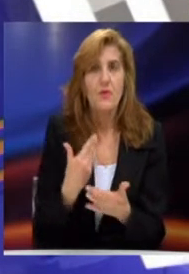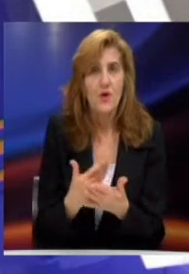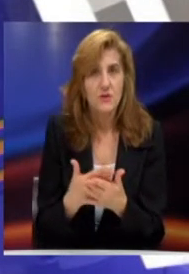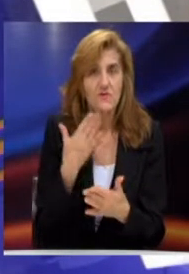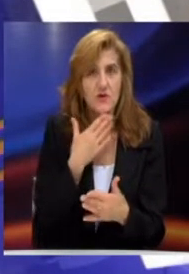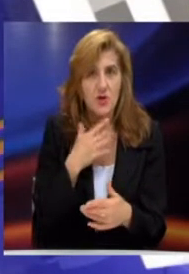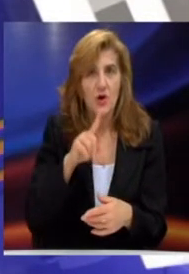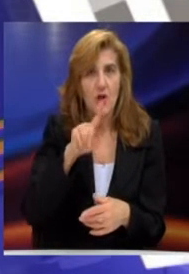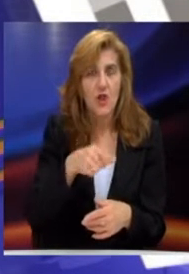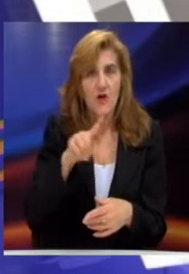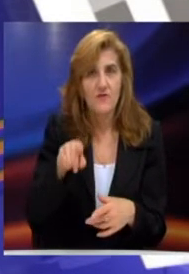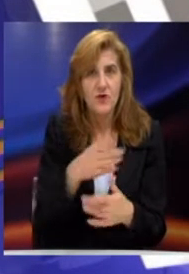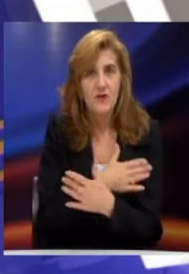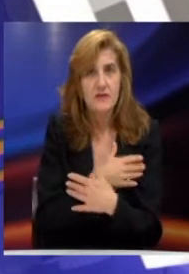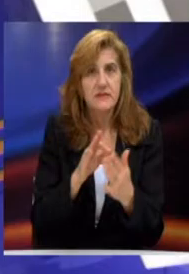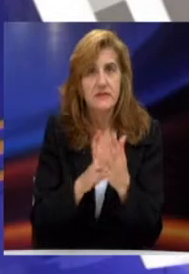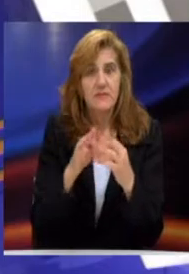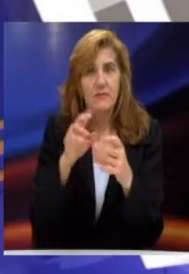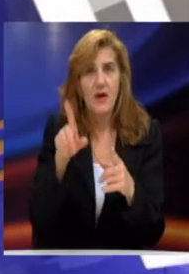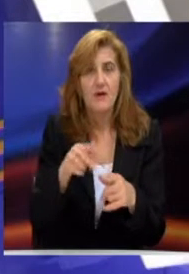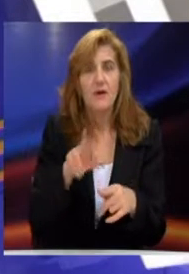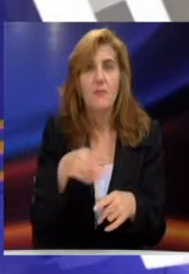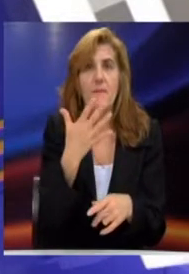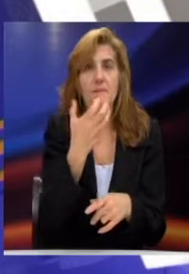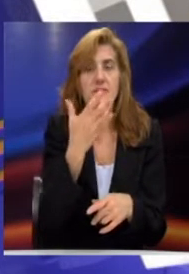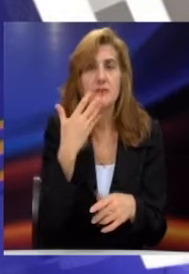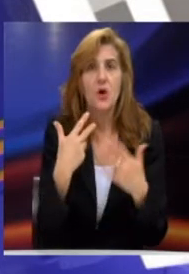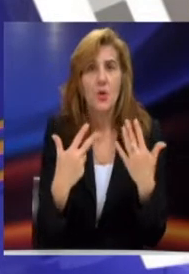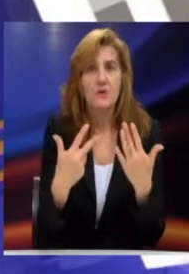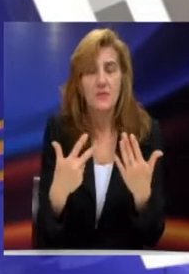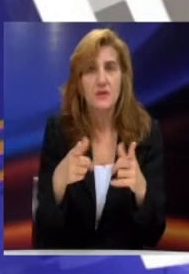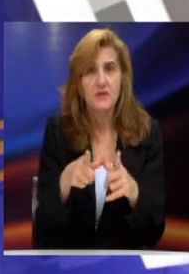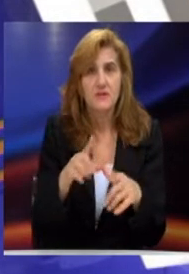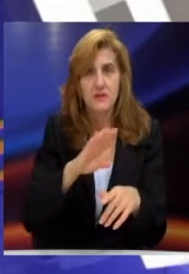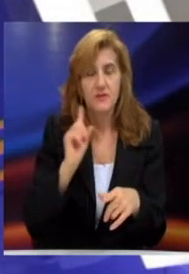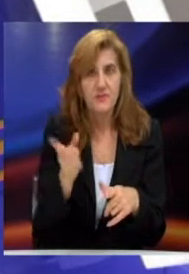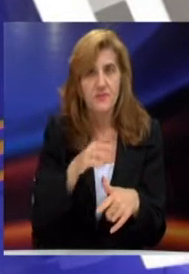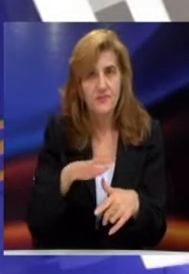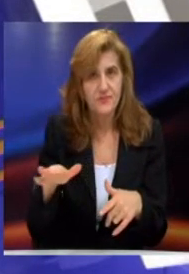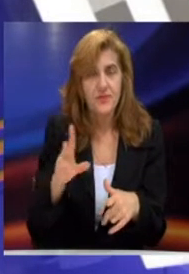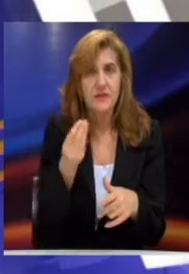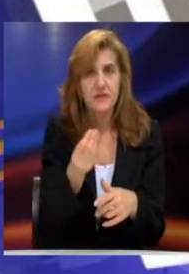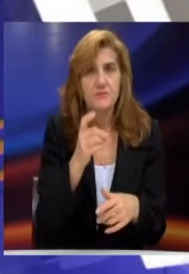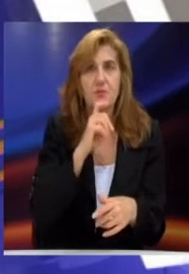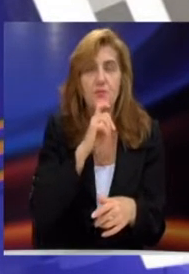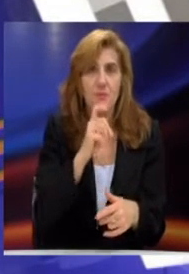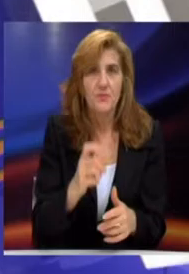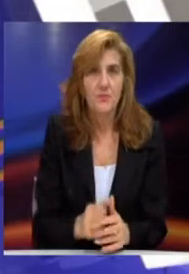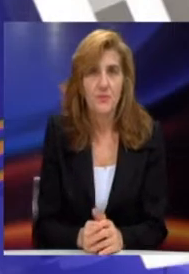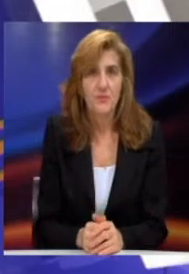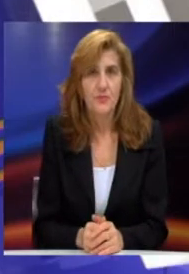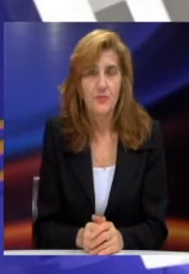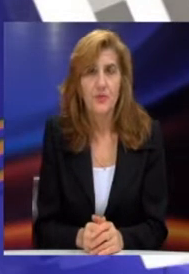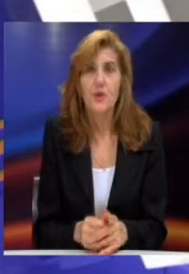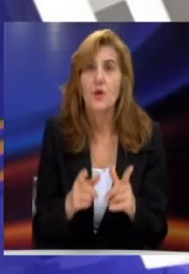Osnovnu školu Jovan Jovanović Zmaj trenutno pohađa 580 učenika raspoređenih u 30 odeljenja na srpskom i mađarskom nastavnom